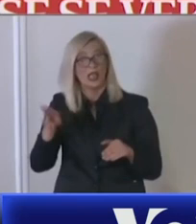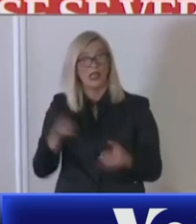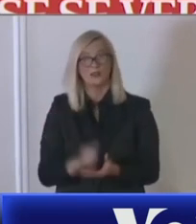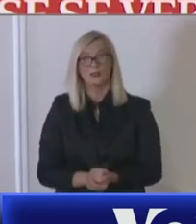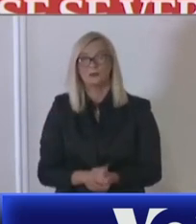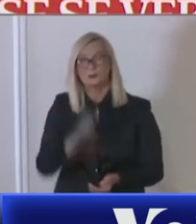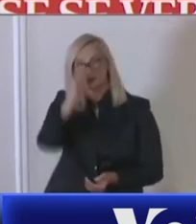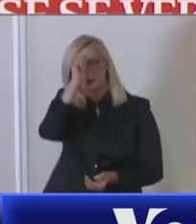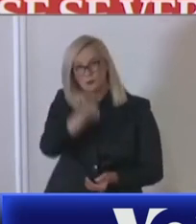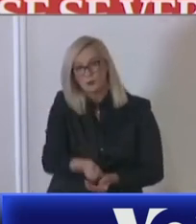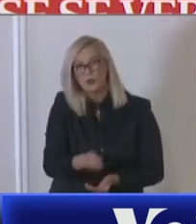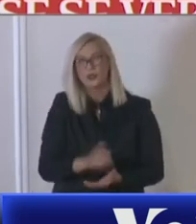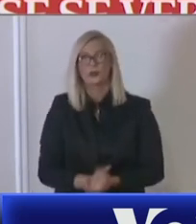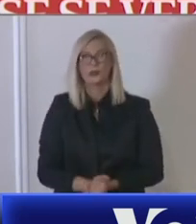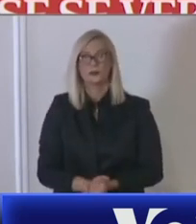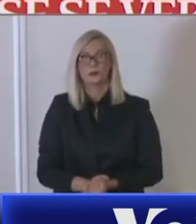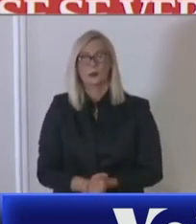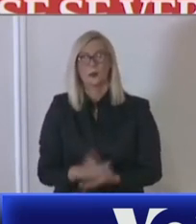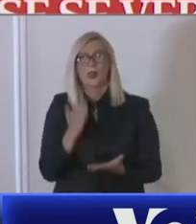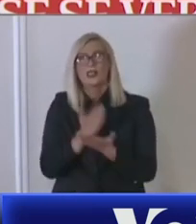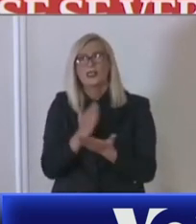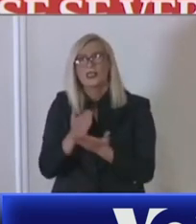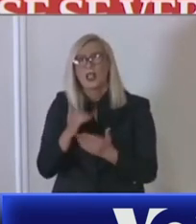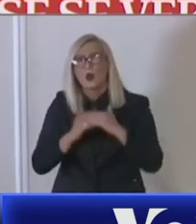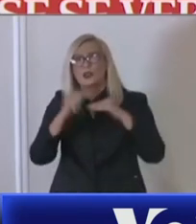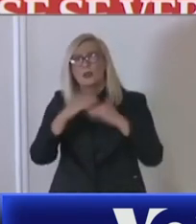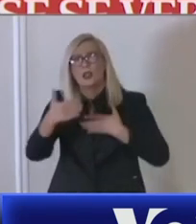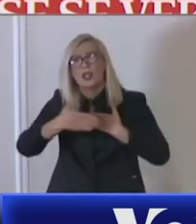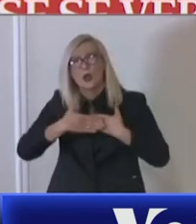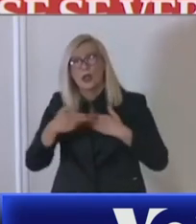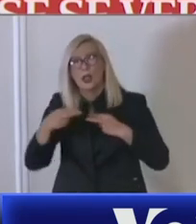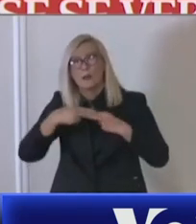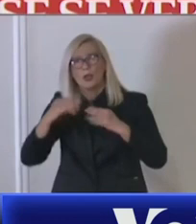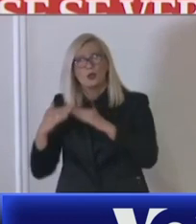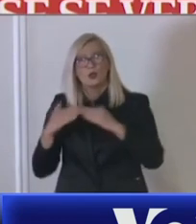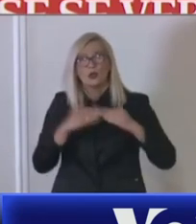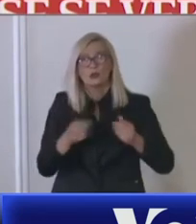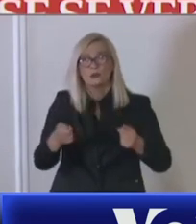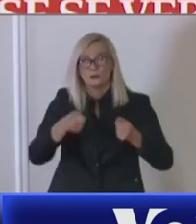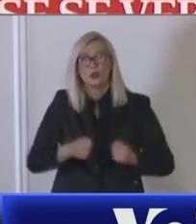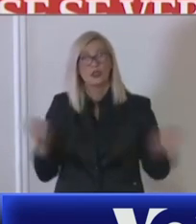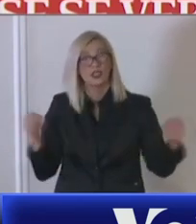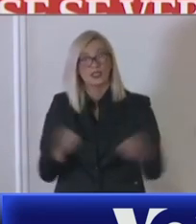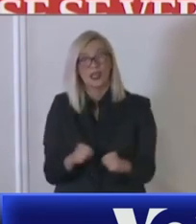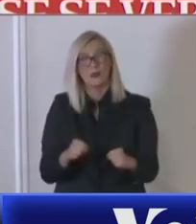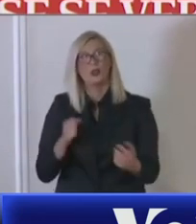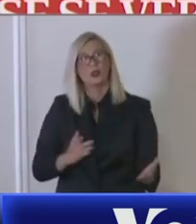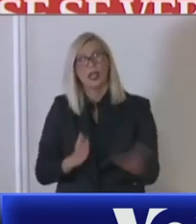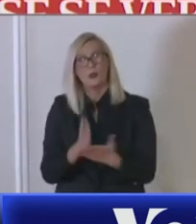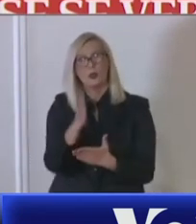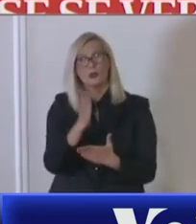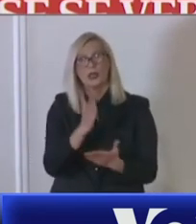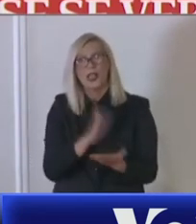dhe qëndrueshmëri në rajon e që do ta shpejtonte edhe procesin e integrimit të rajonit në Bashkimin Evropian, sipas kryeministrit